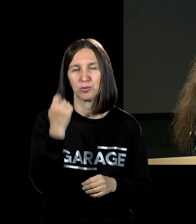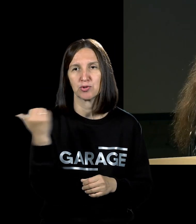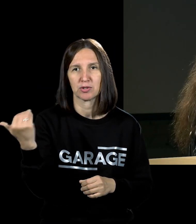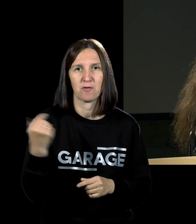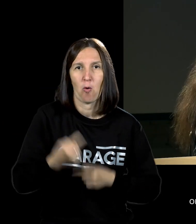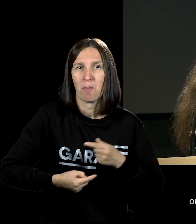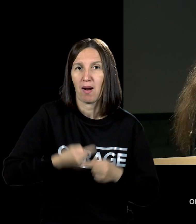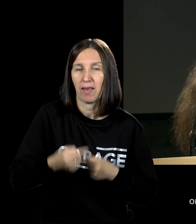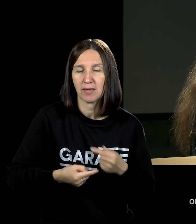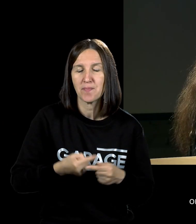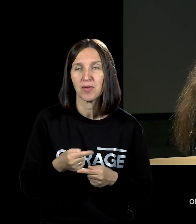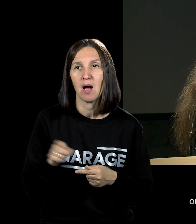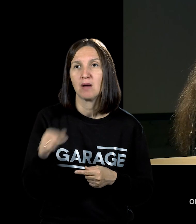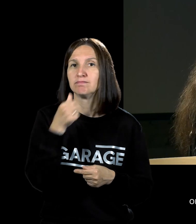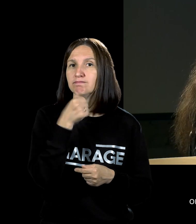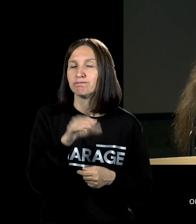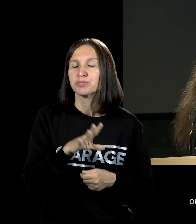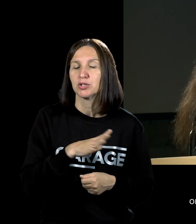художники его поколения,